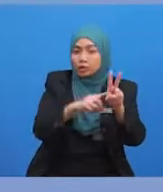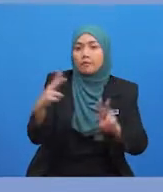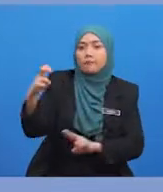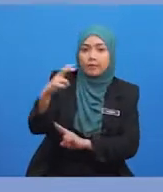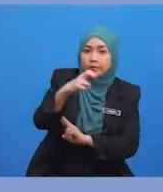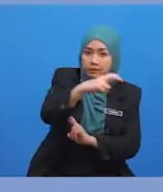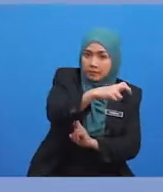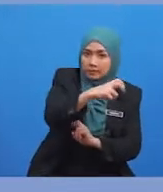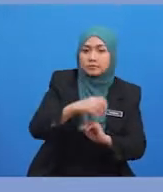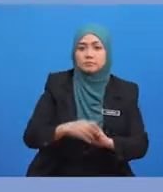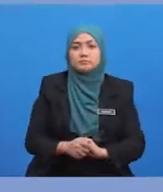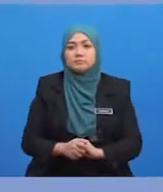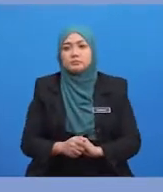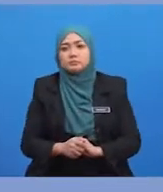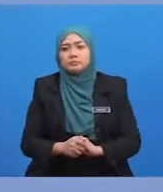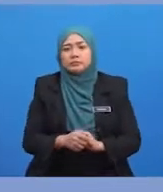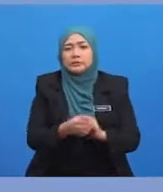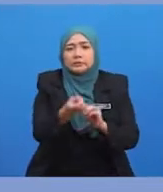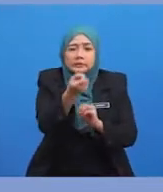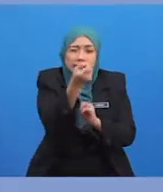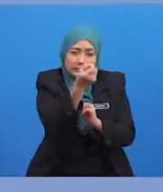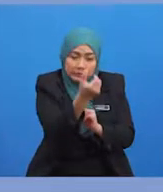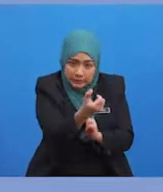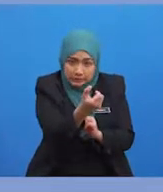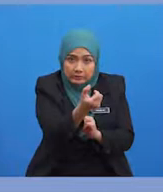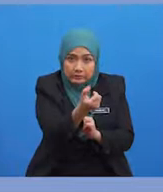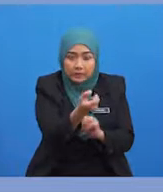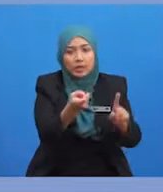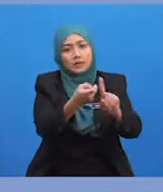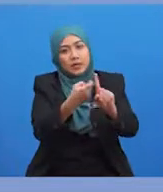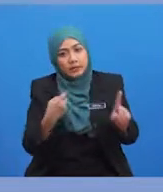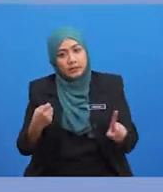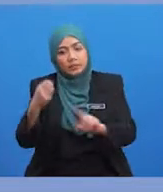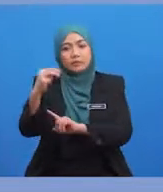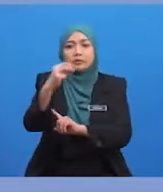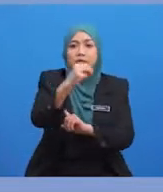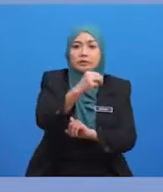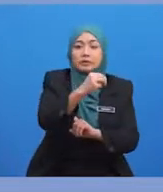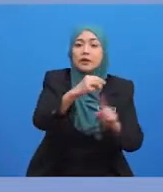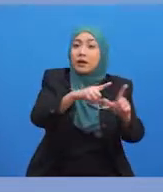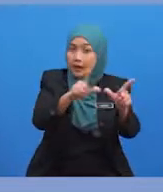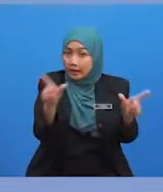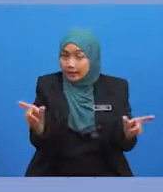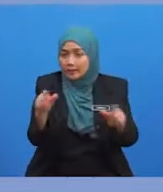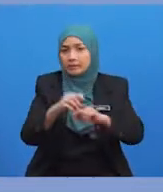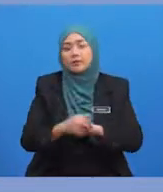virus ialah virus HIV, virus corona dan virus